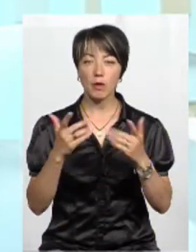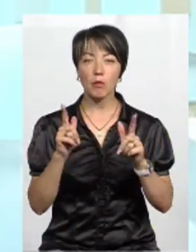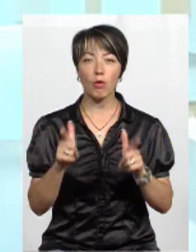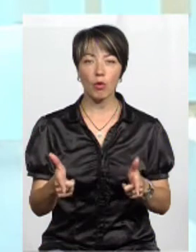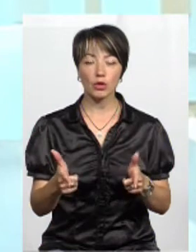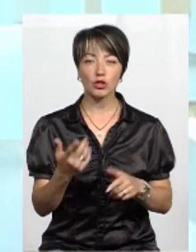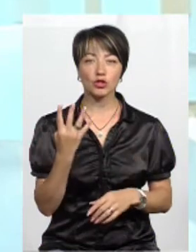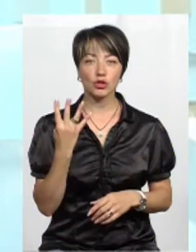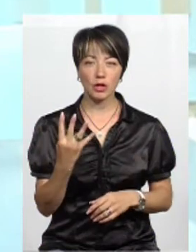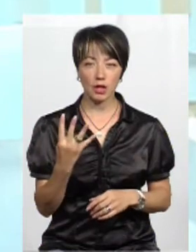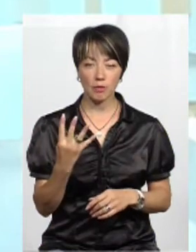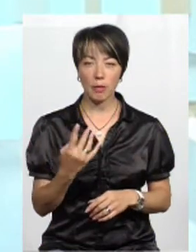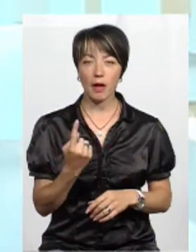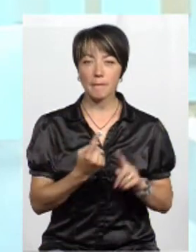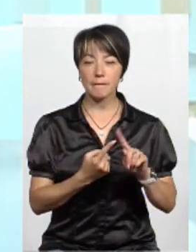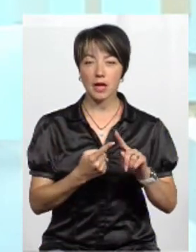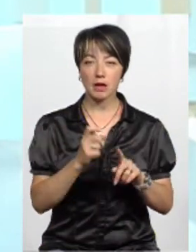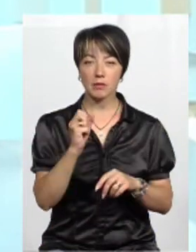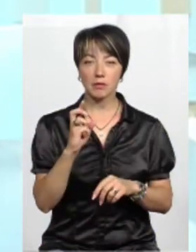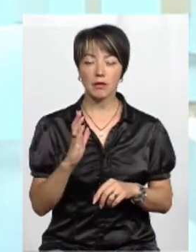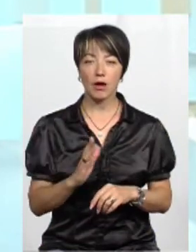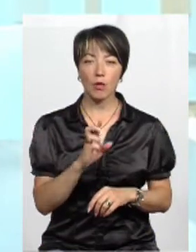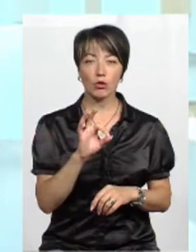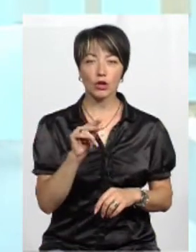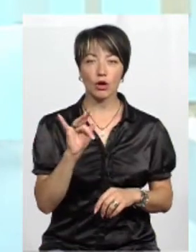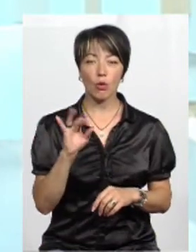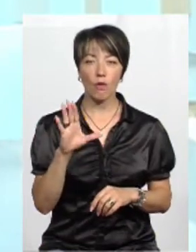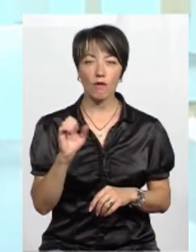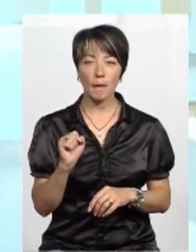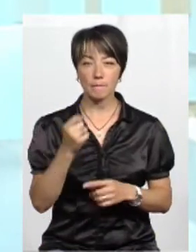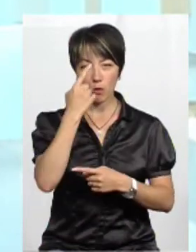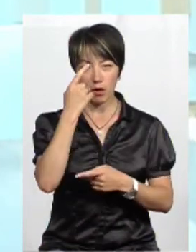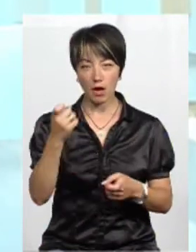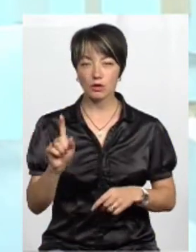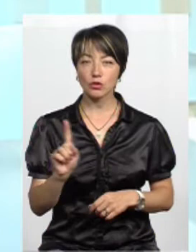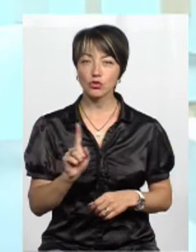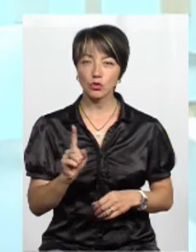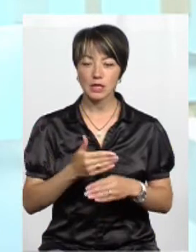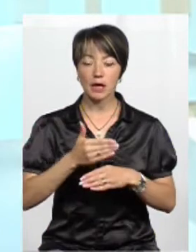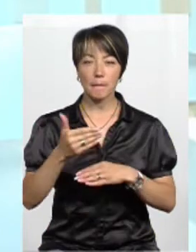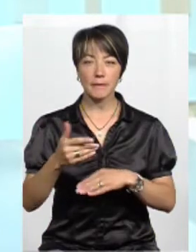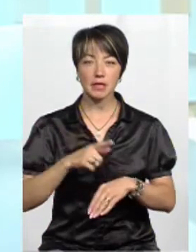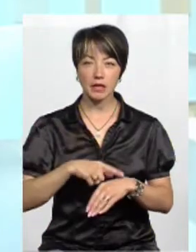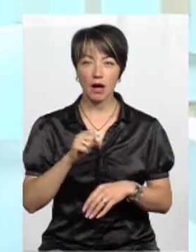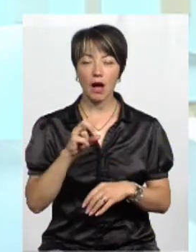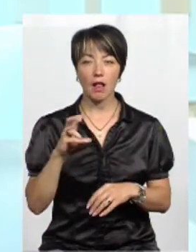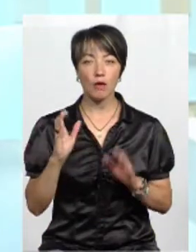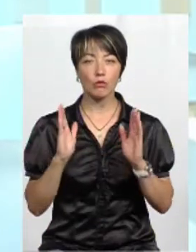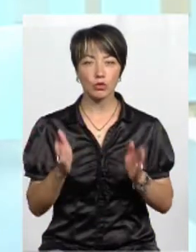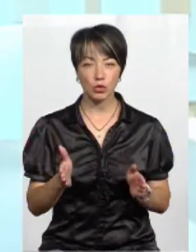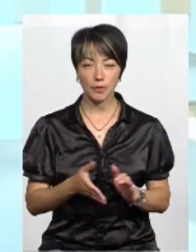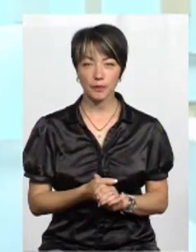співбесіду погодилися 4. Перша за алфавітом Оксана Бочкарьова, проте вона попередила, що запізниться, але